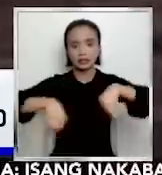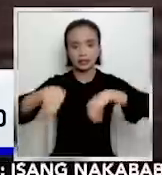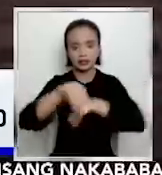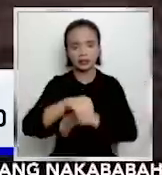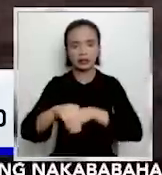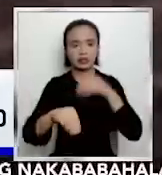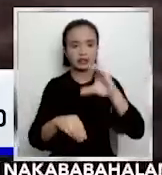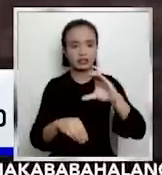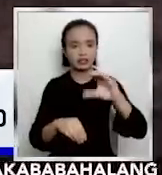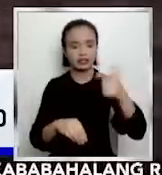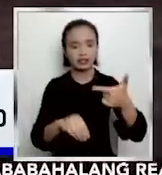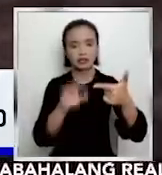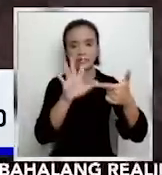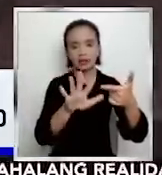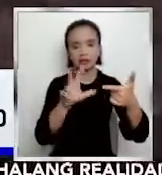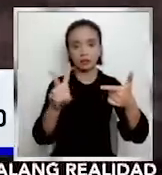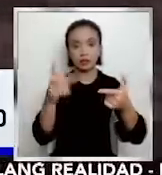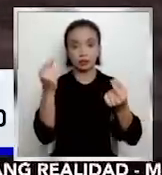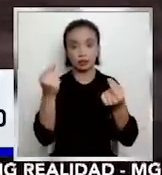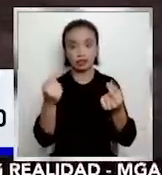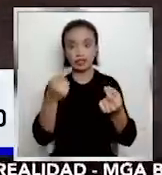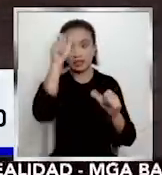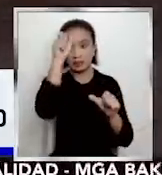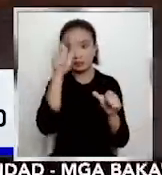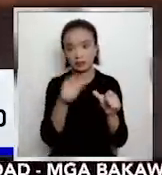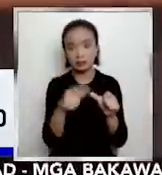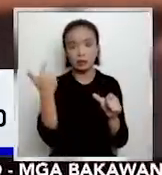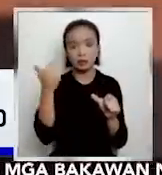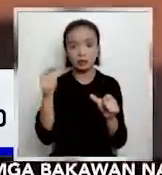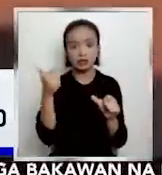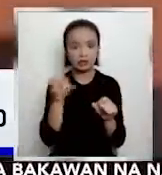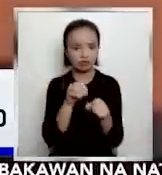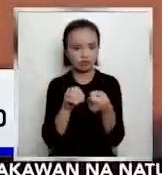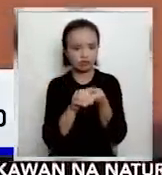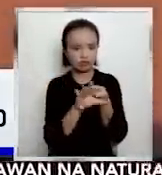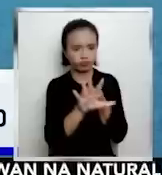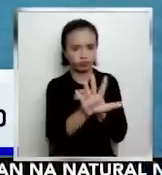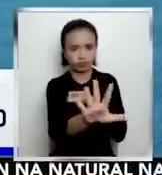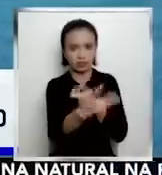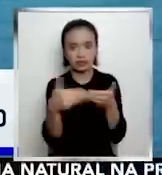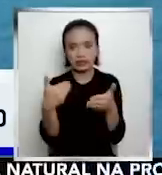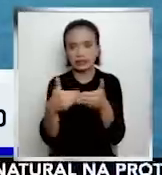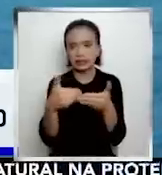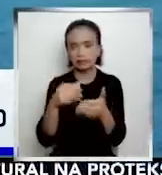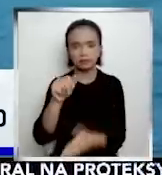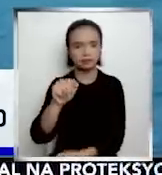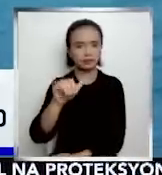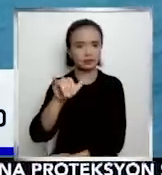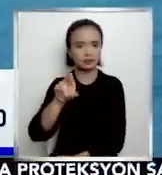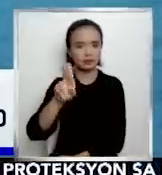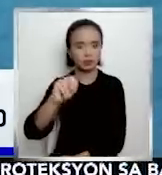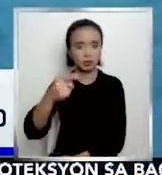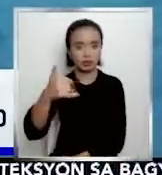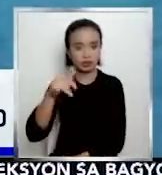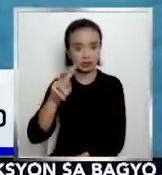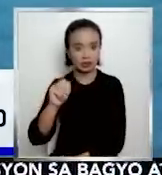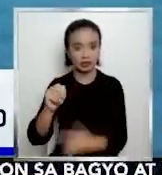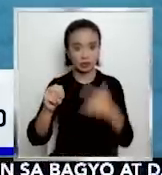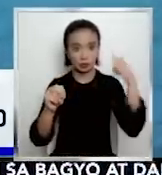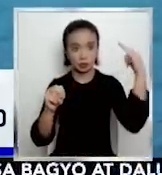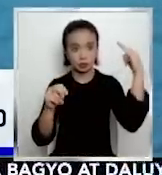CCG-5205 na nanutok ng military grade laser sa BRP Malapascua malapit sa Ayungin. Habang papalapit ang eroplano ng